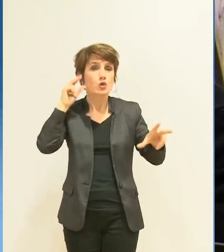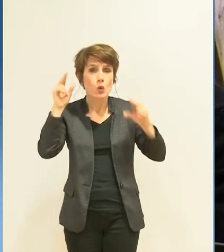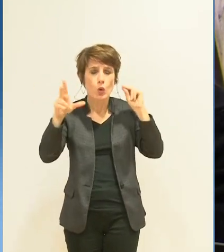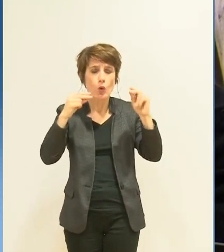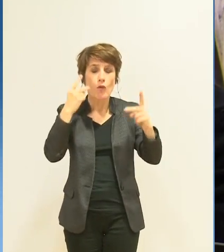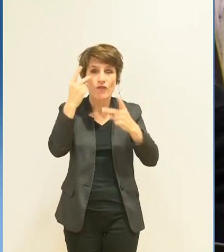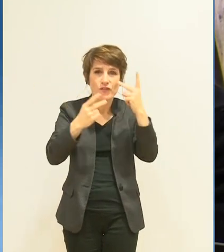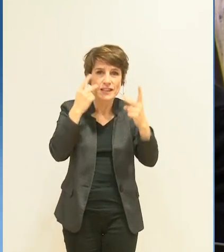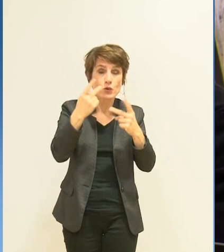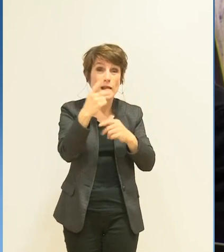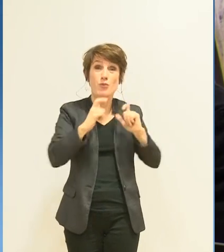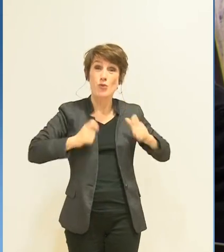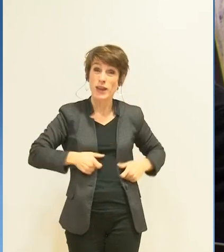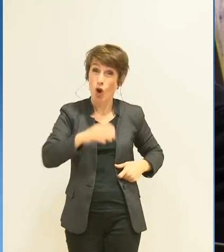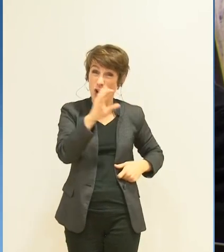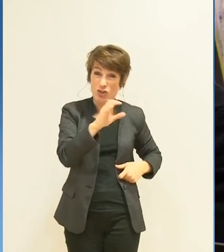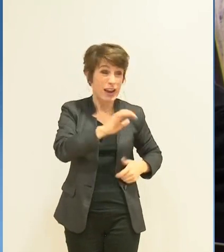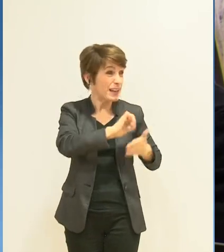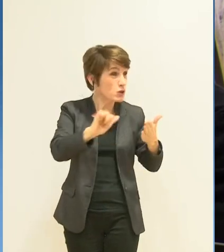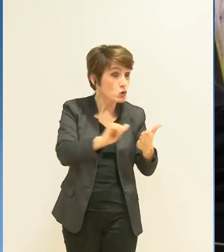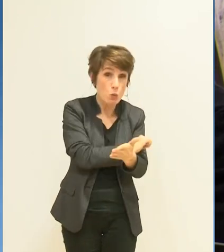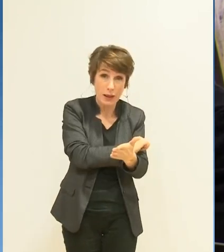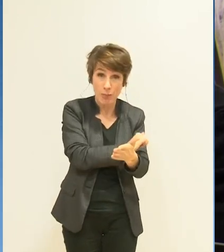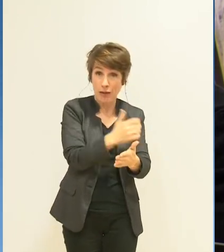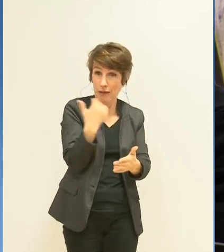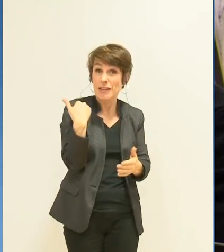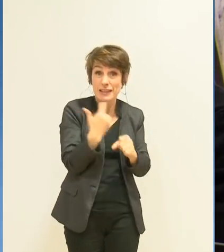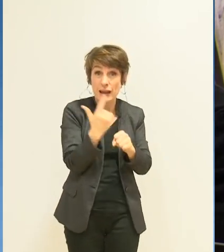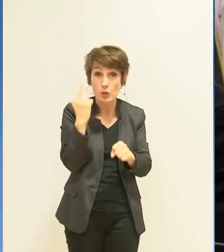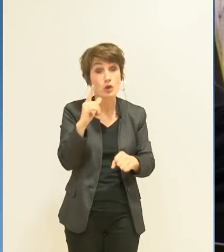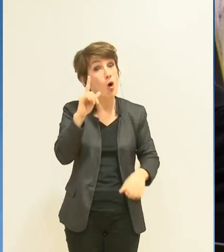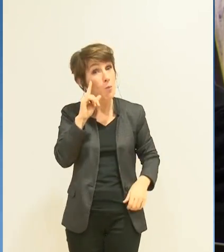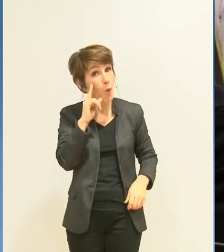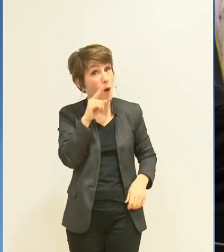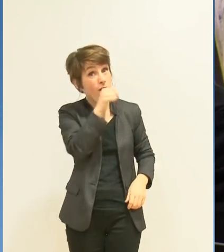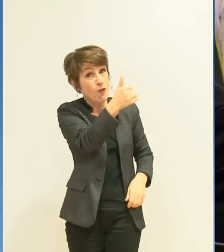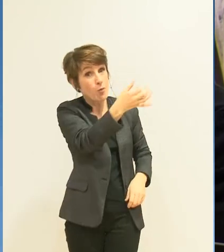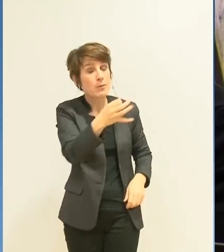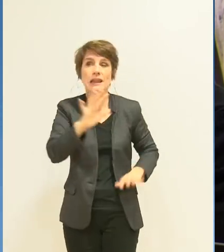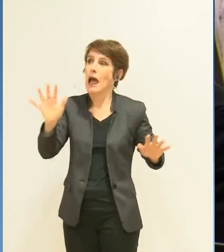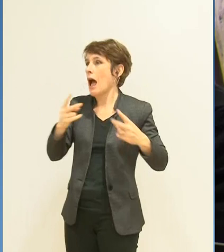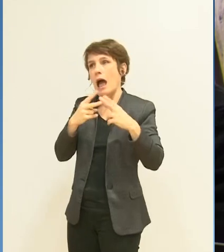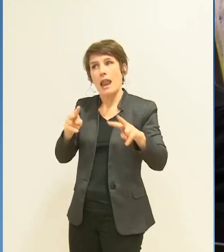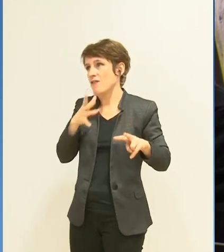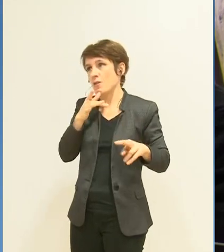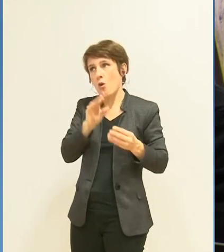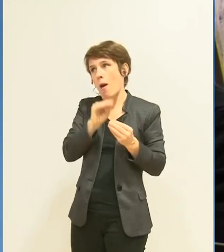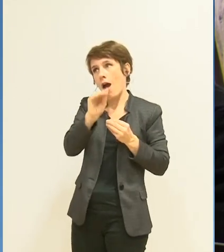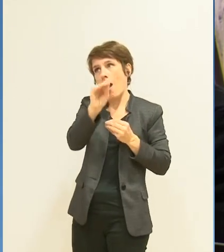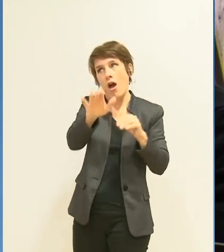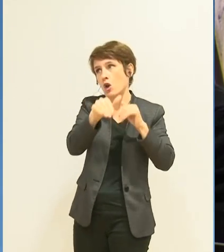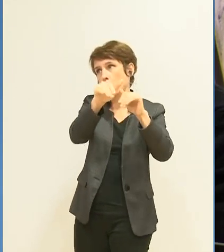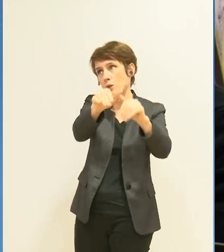bien au prétexte que la ville ne pouvait pas le faire perdurer perturbé pour le montant astronomique